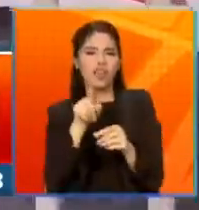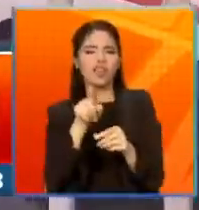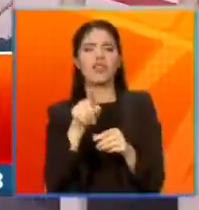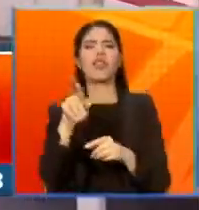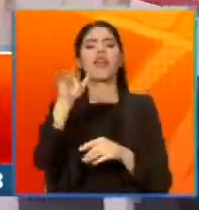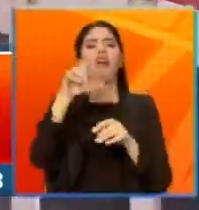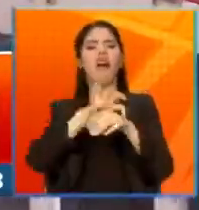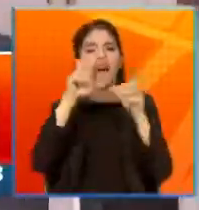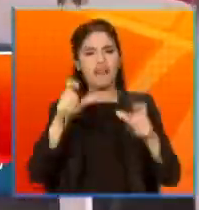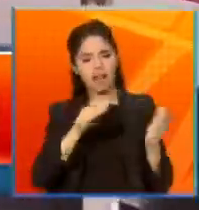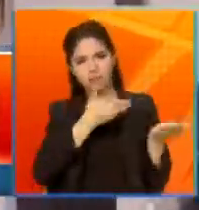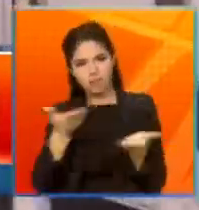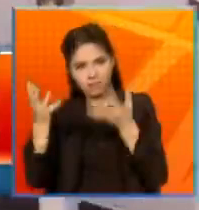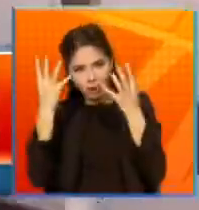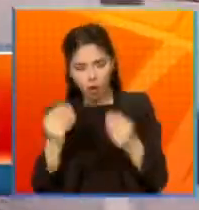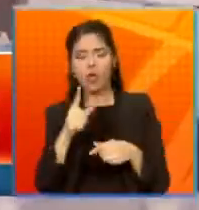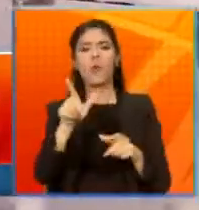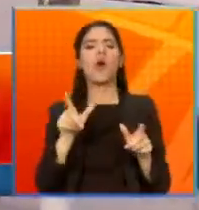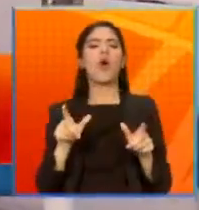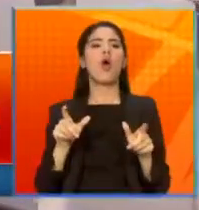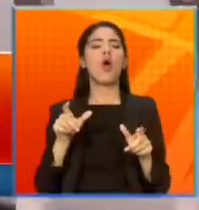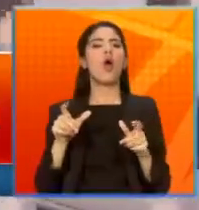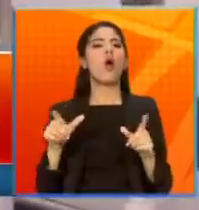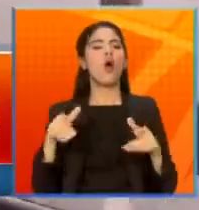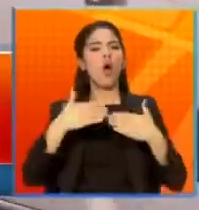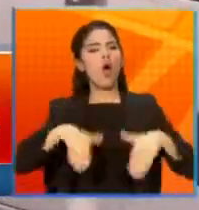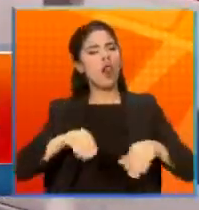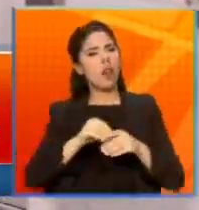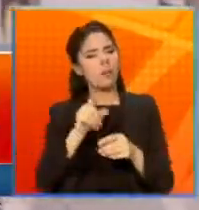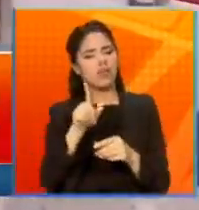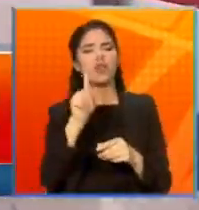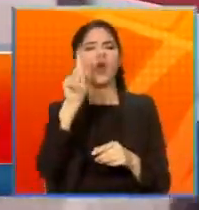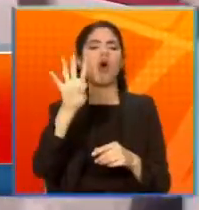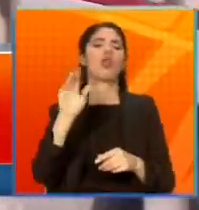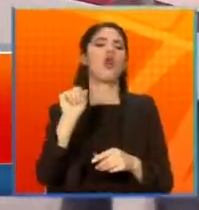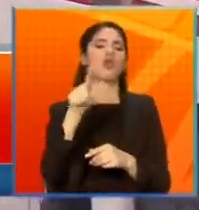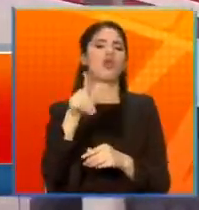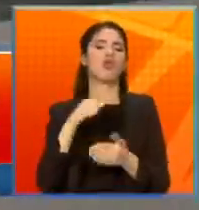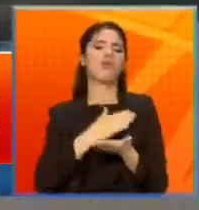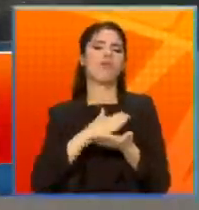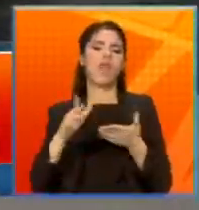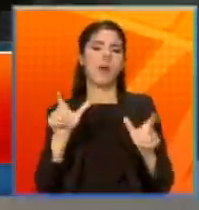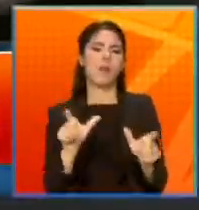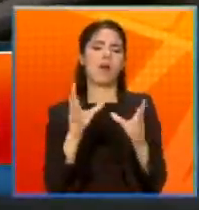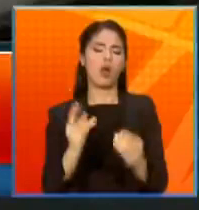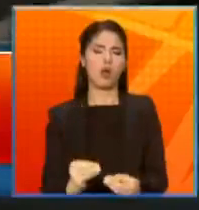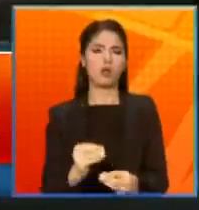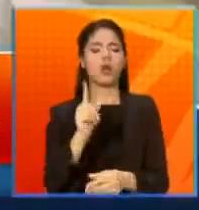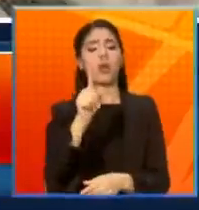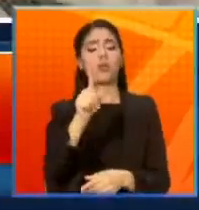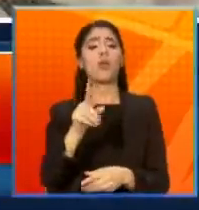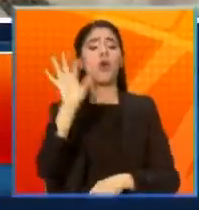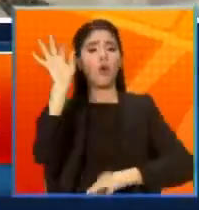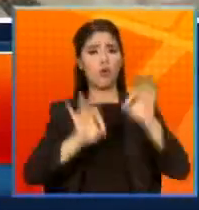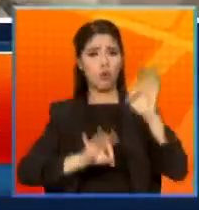Hastanesi'ne getirildi ve burada önlem amacıyla 14 gün boyunca karantina altında tutulacaklar. Yolcuların detaylı